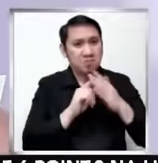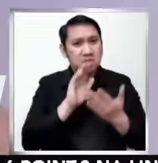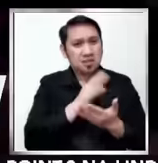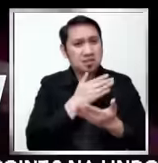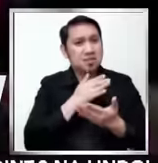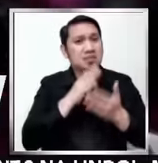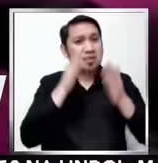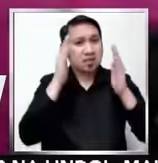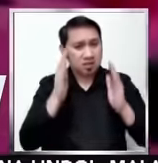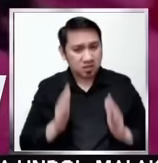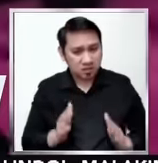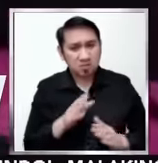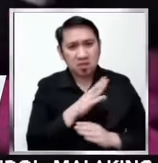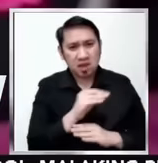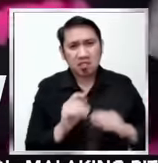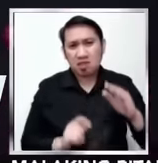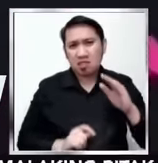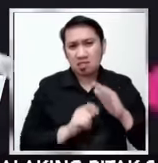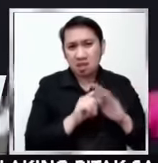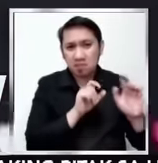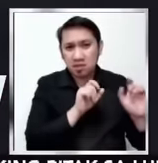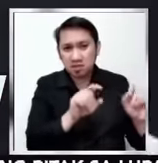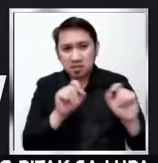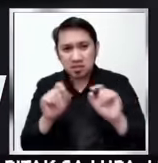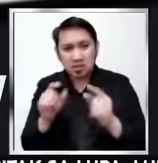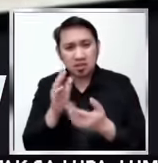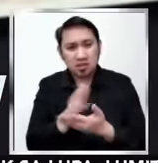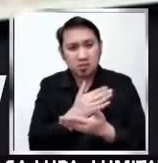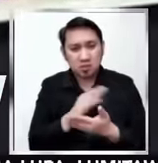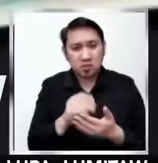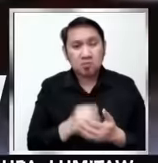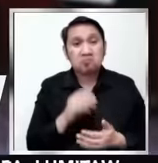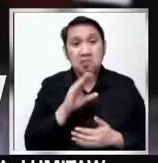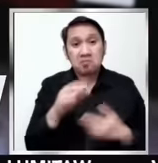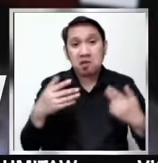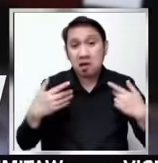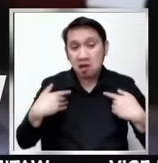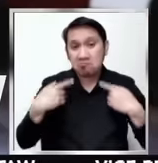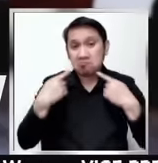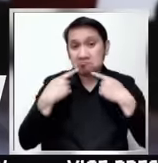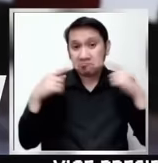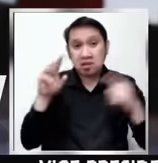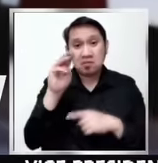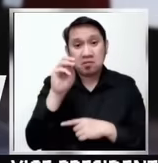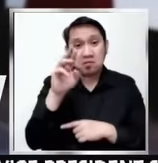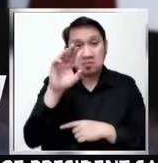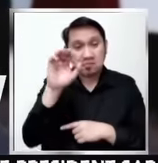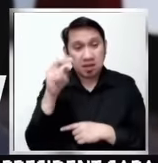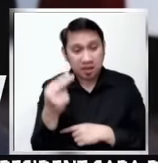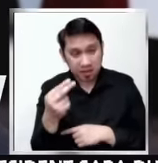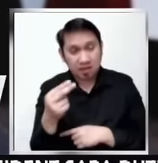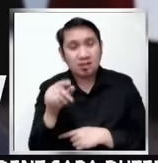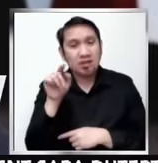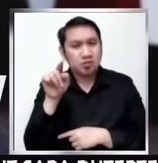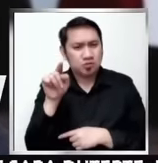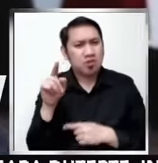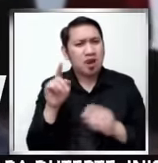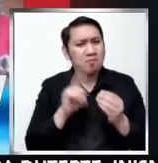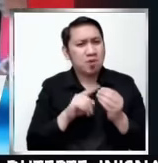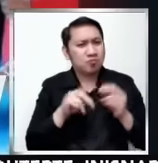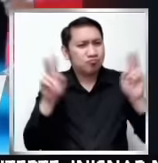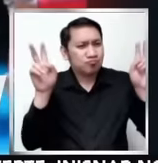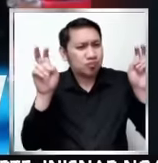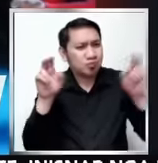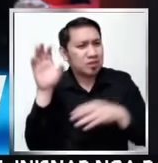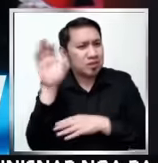top selling song. Chart Achievement Award naman ang ibinigay kay Mariah Carey para sa kanyang song na All I Want for Christmas.